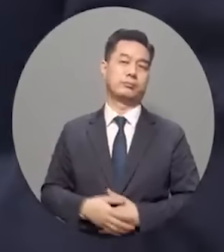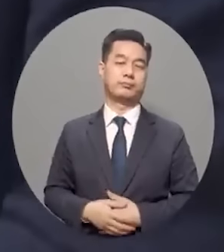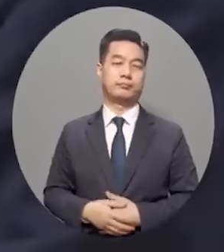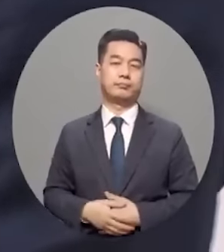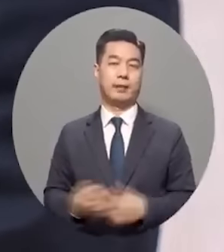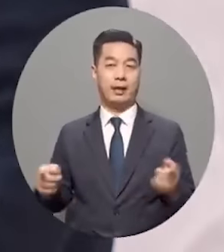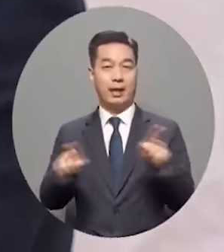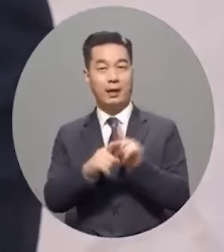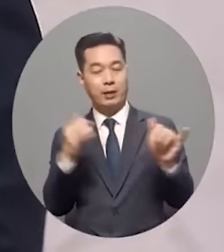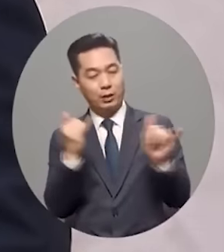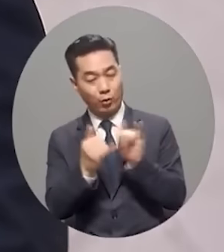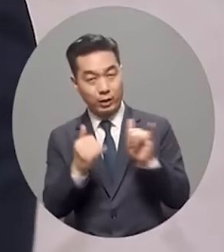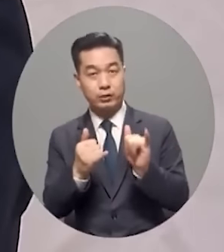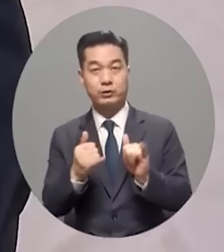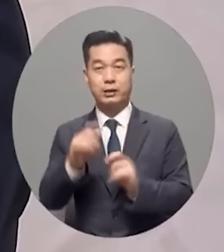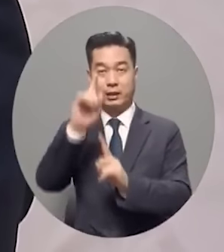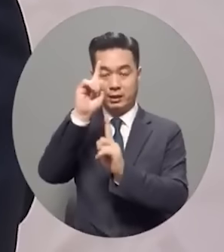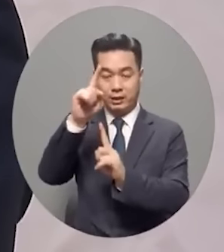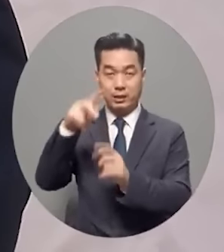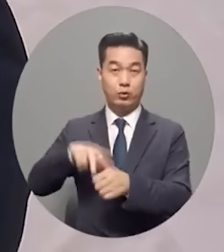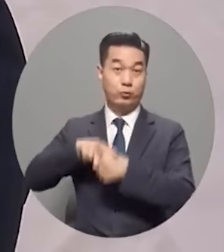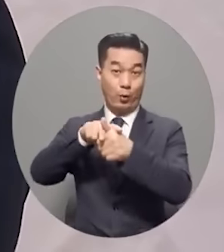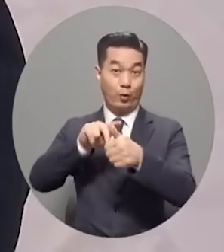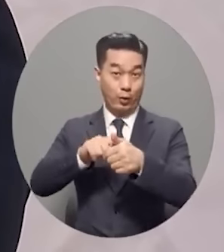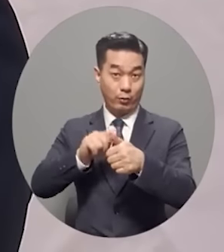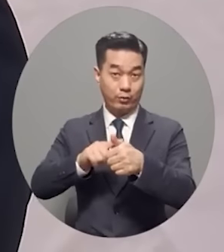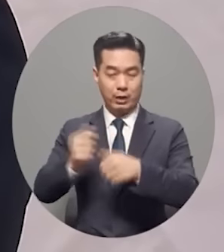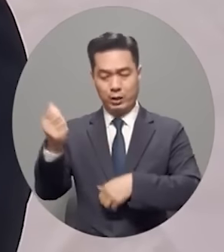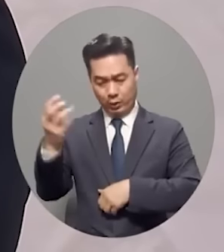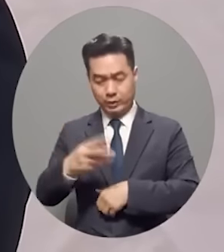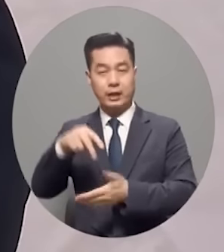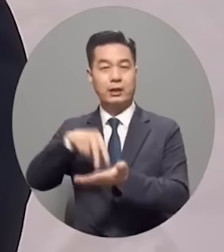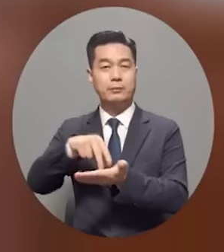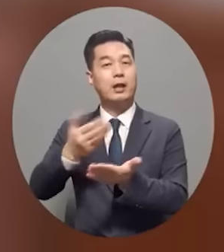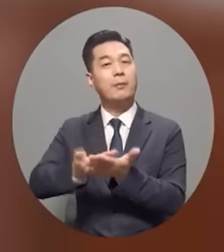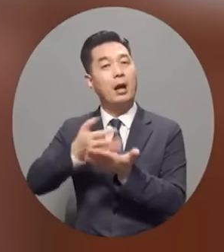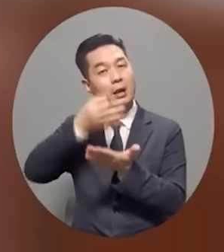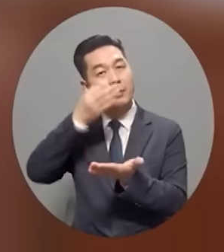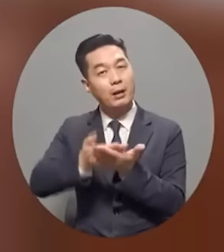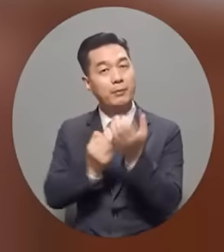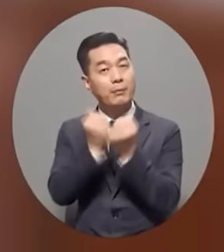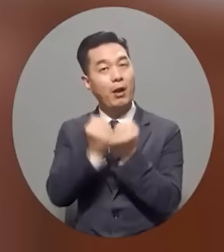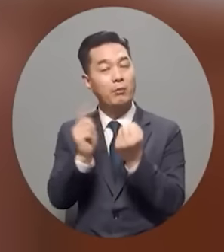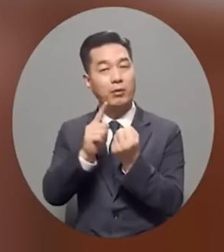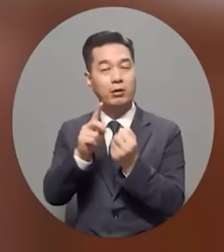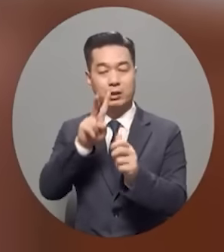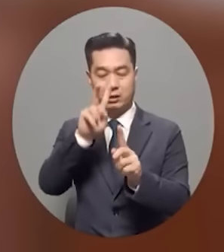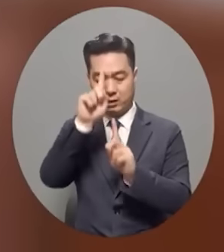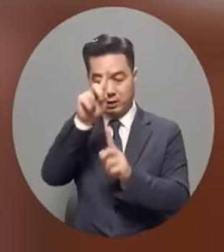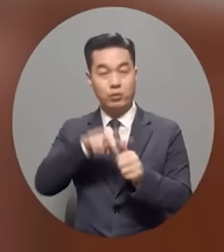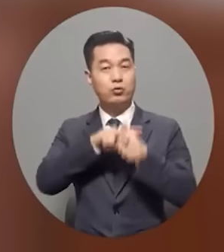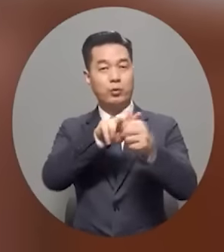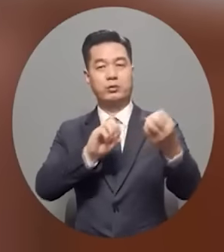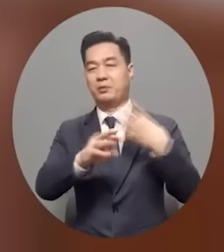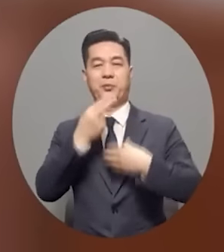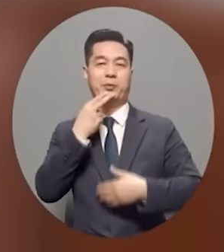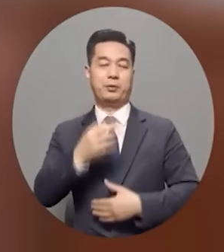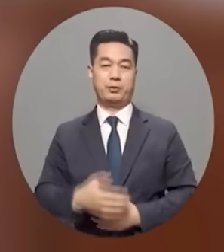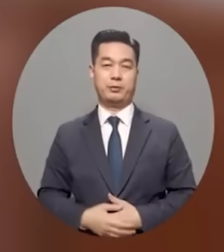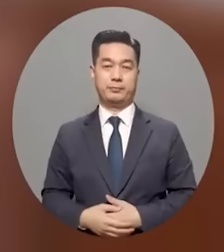함께 통화했던 국민의힘 이성권 후보에게는 여러 차례 입장을 요구했지만 이 후보 측은 답변하지 않았습니다.